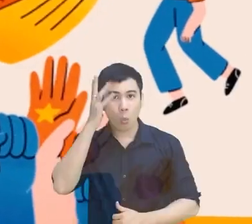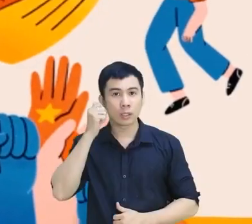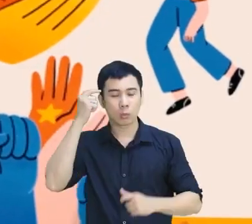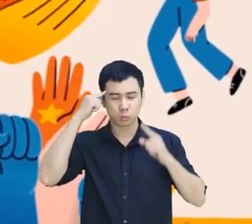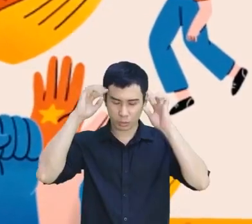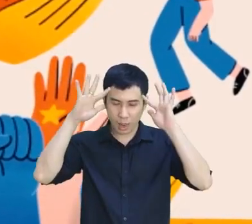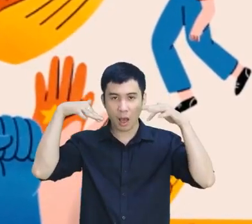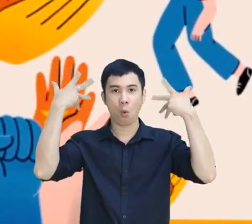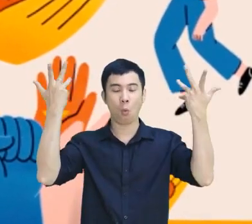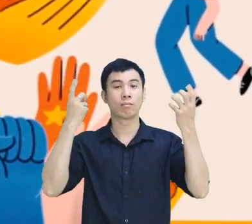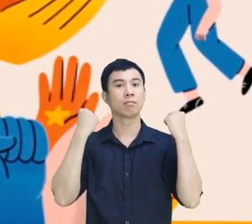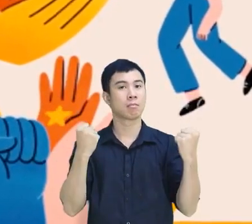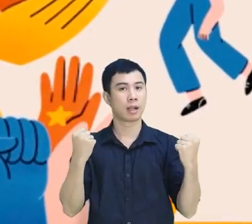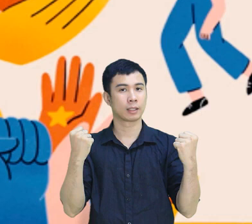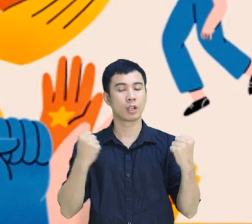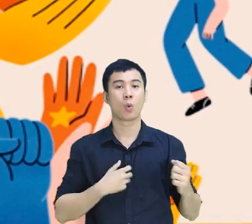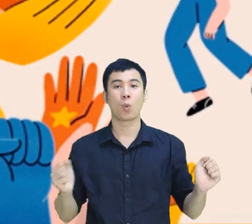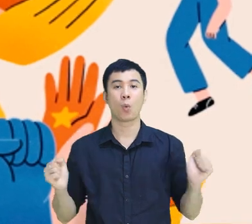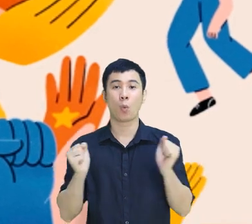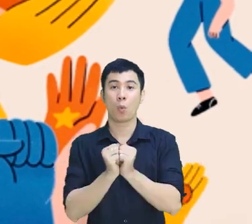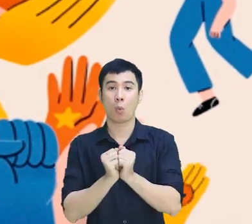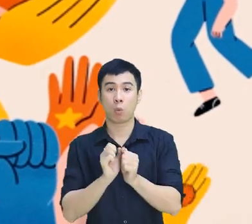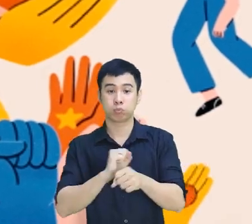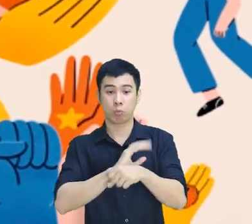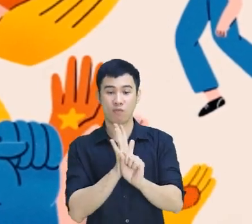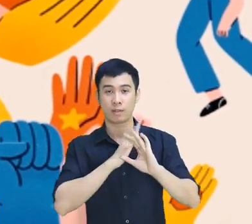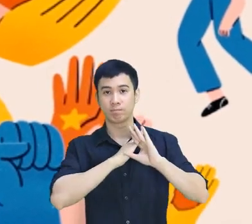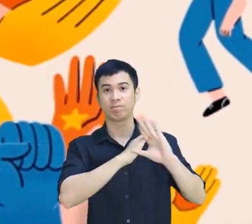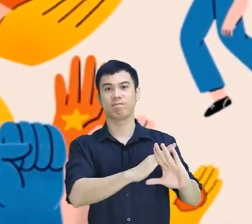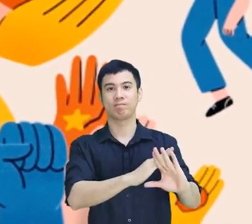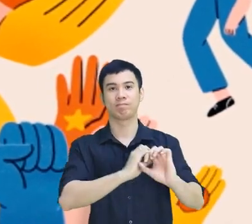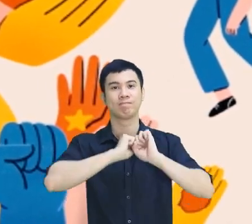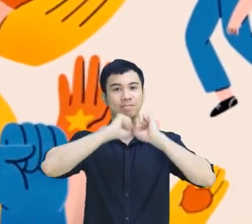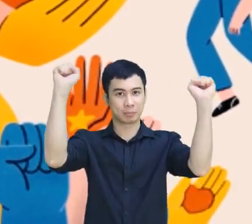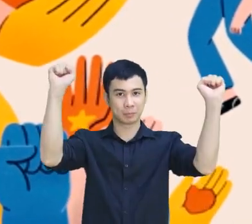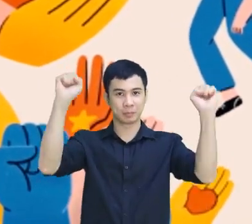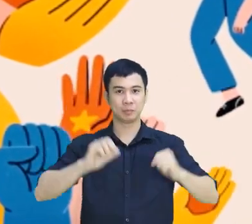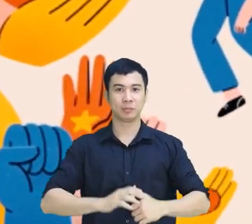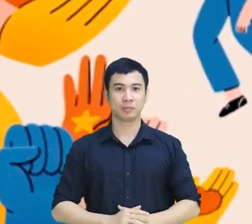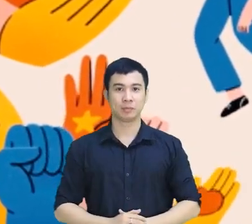Hãy giữ vững tinh thần lạc quan, mạnh mẽ, cùng chung tay chiến thắng dịch bệnh.